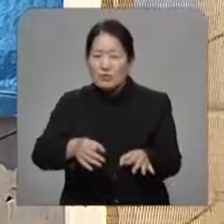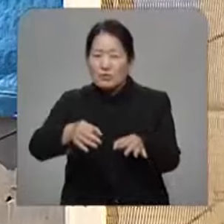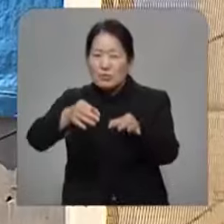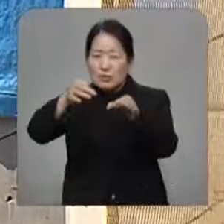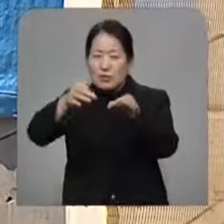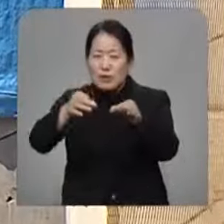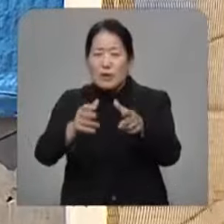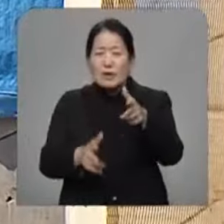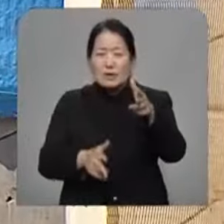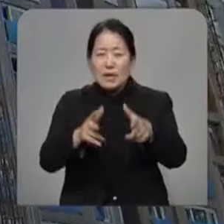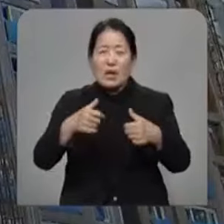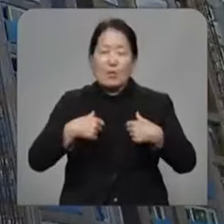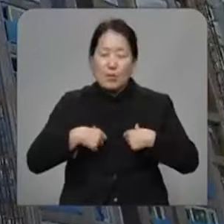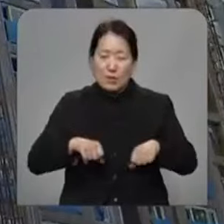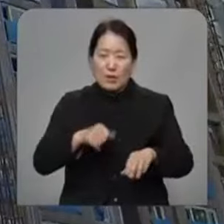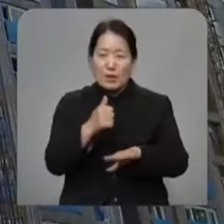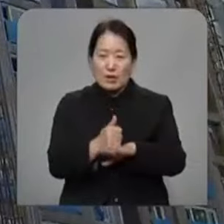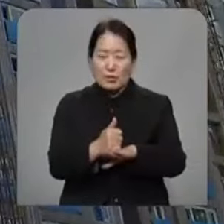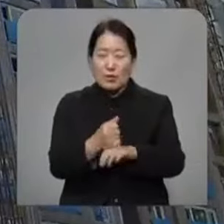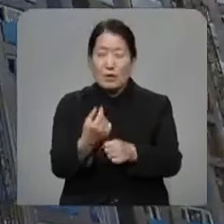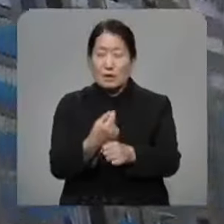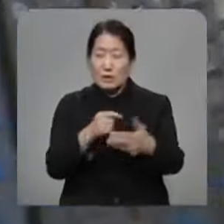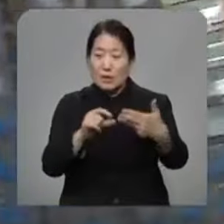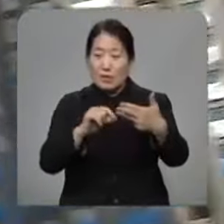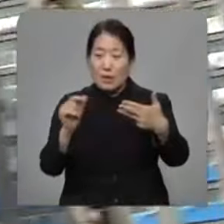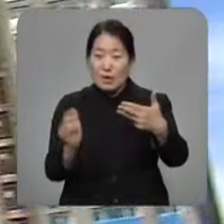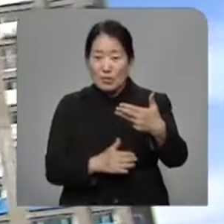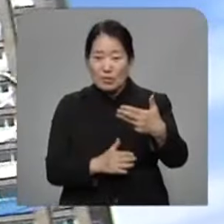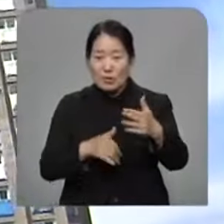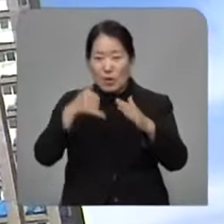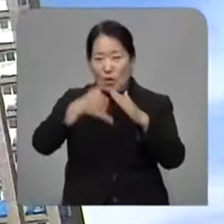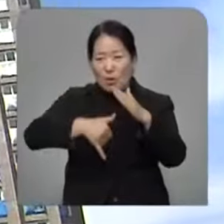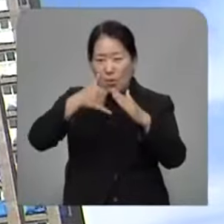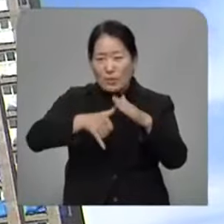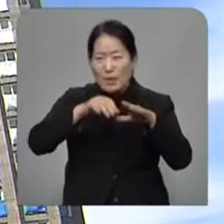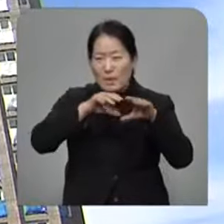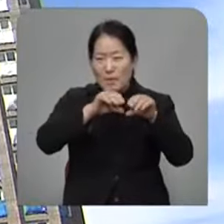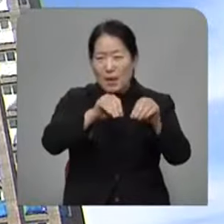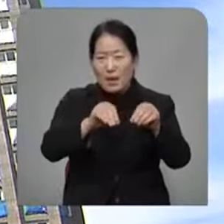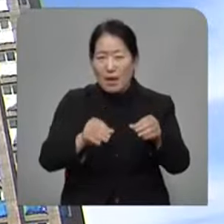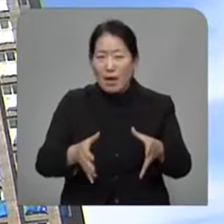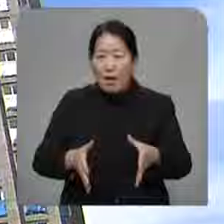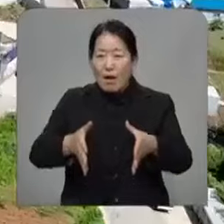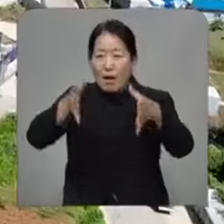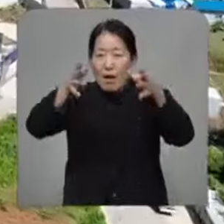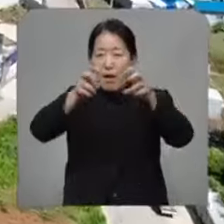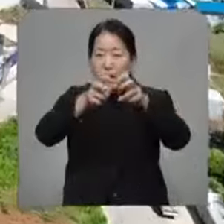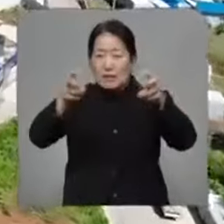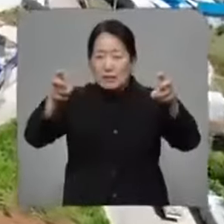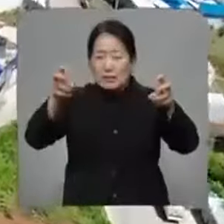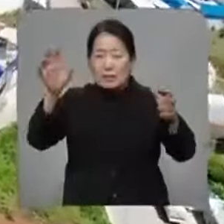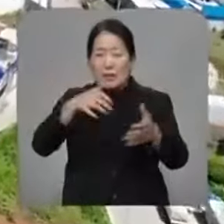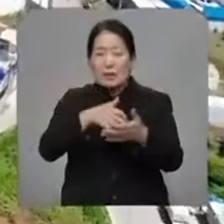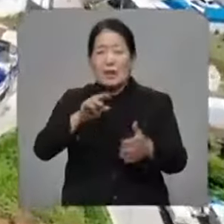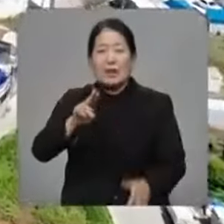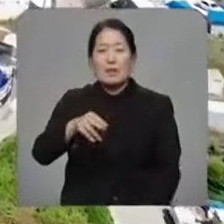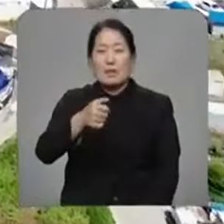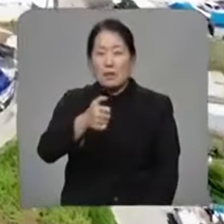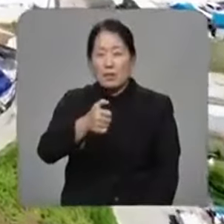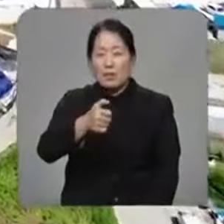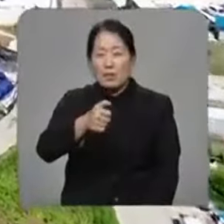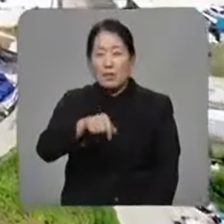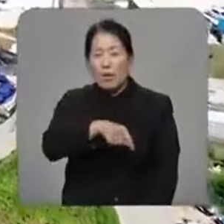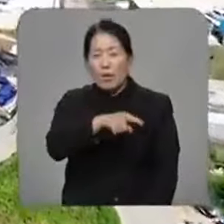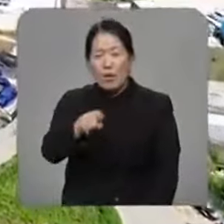포기하면서 지난해 8월부터 공사가 중단됐습니다 최고이 20층 세대 규모 아파트는